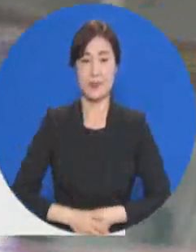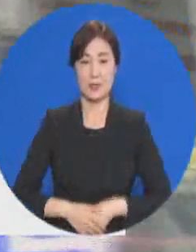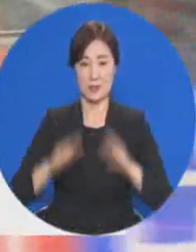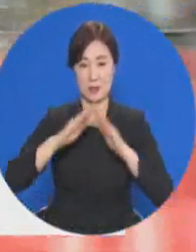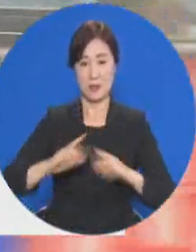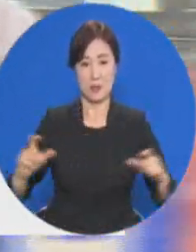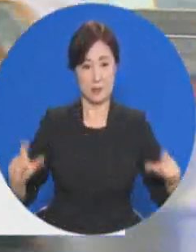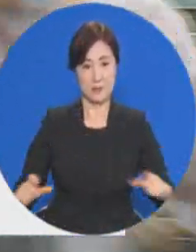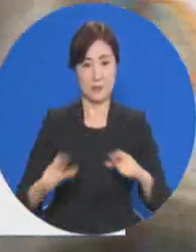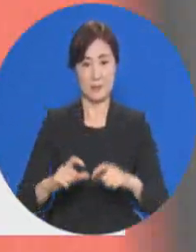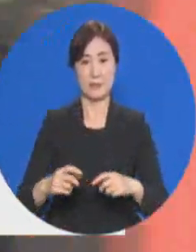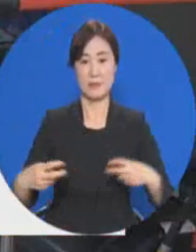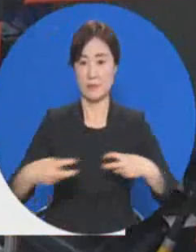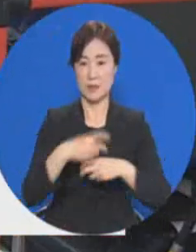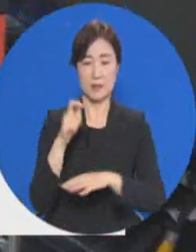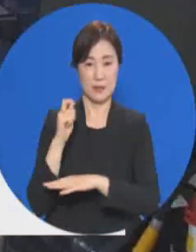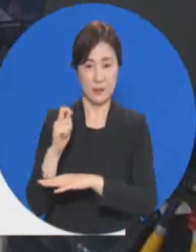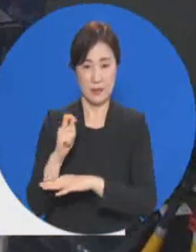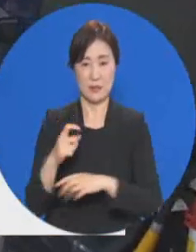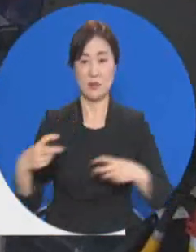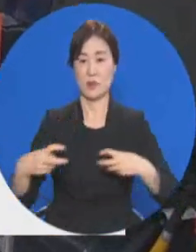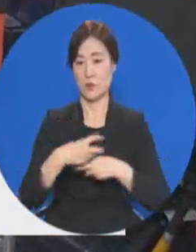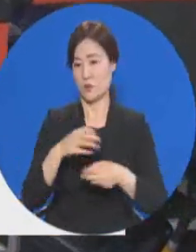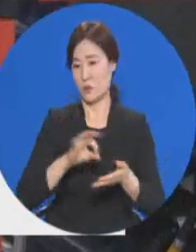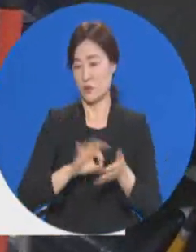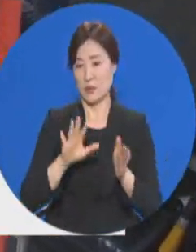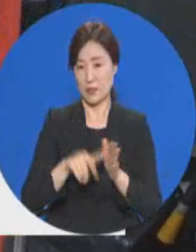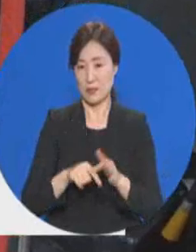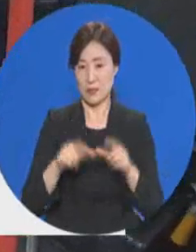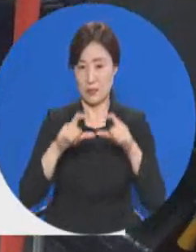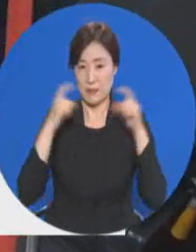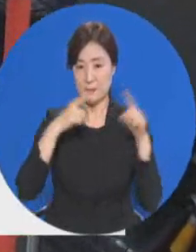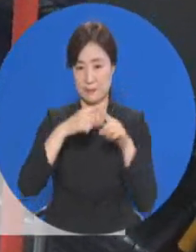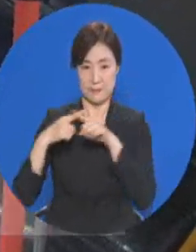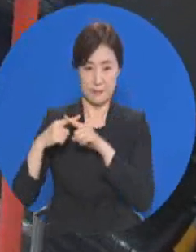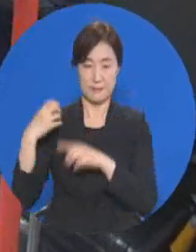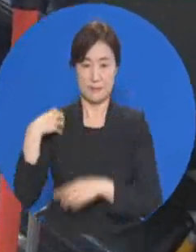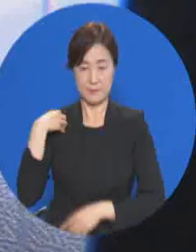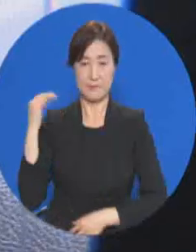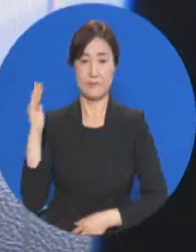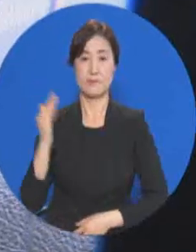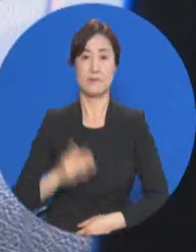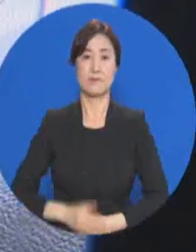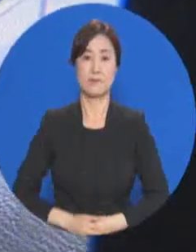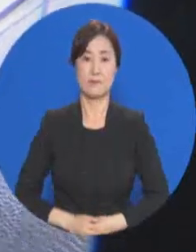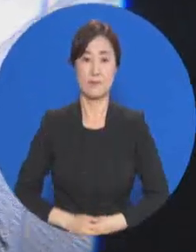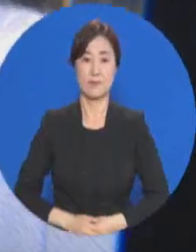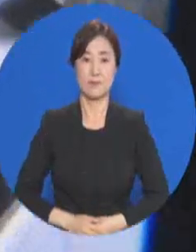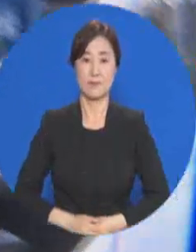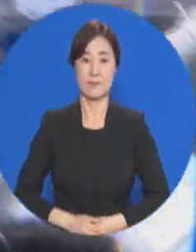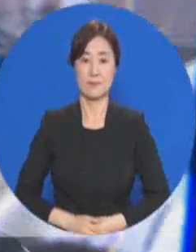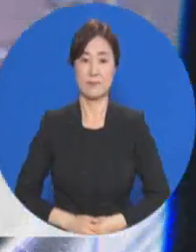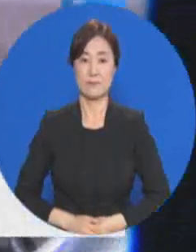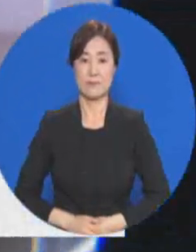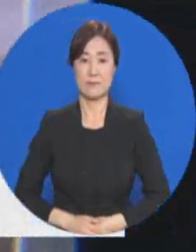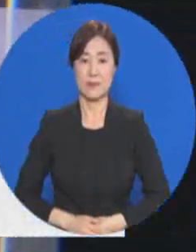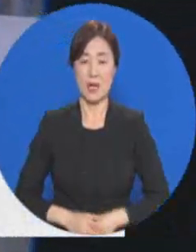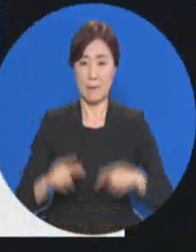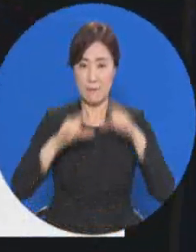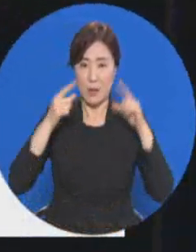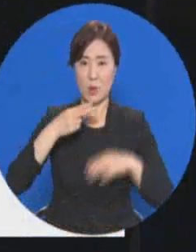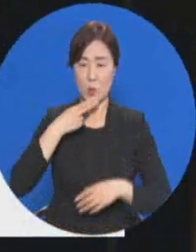시군에서 버스와 택시 등 대중교통 이용 시 마스크 착용이 의무화됐기 때문입니다. 안 끼고 오시가면 이제